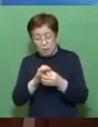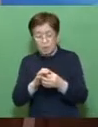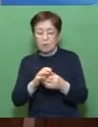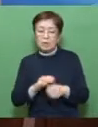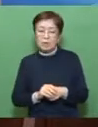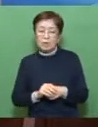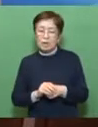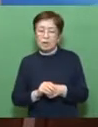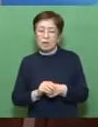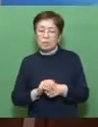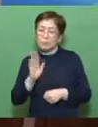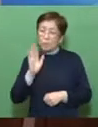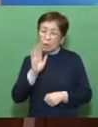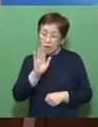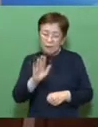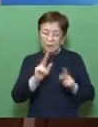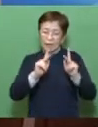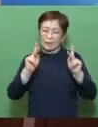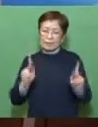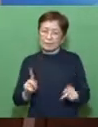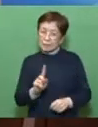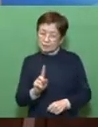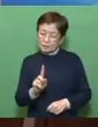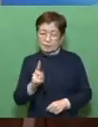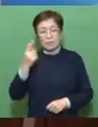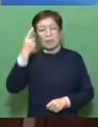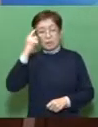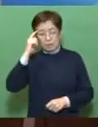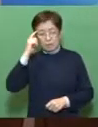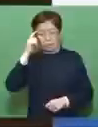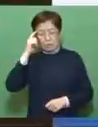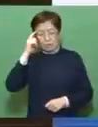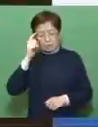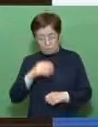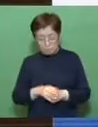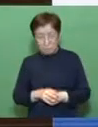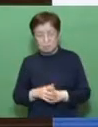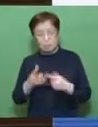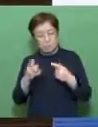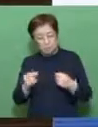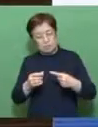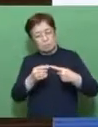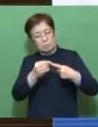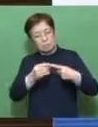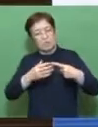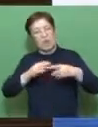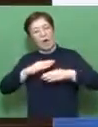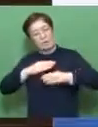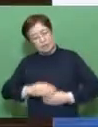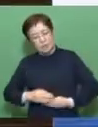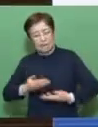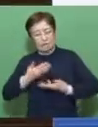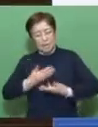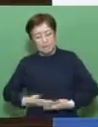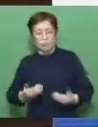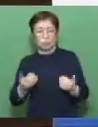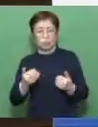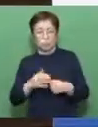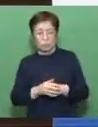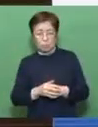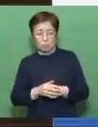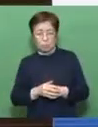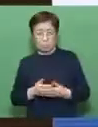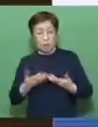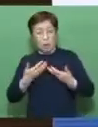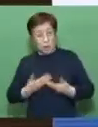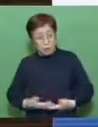お課題っていうのを考えました時にやはり安全というのをですねあの第1位に取り組む